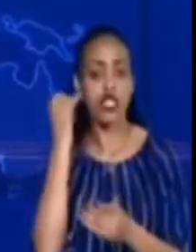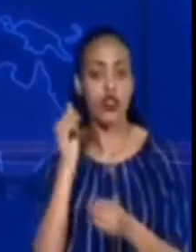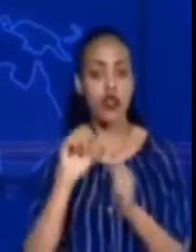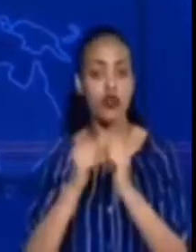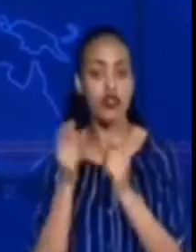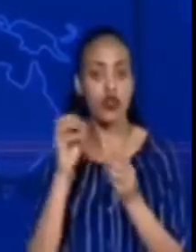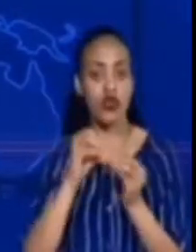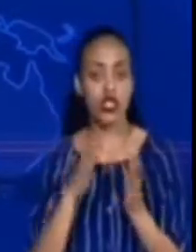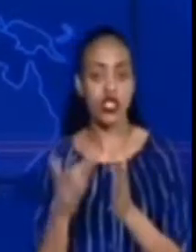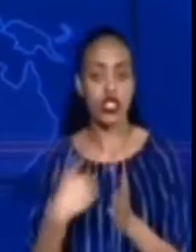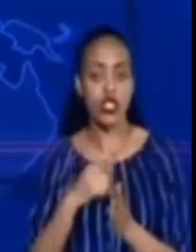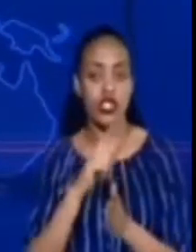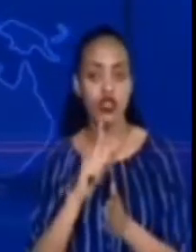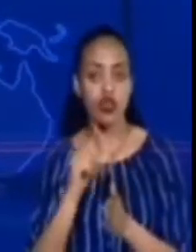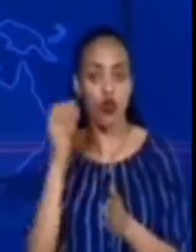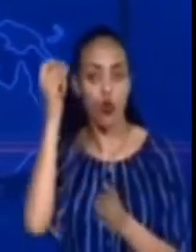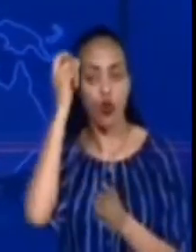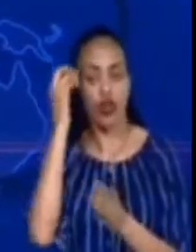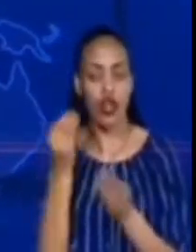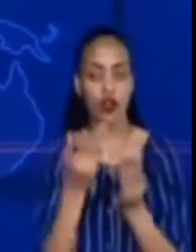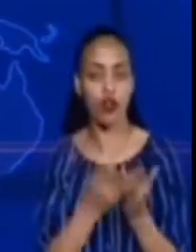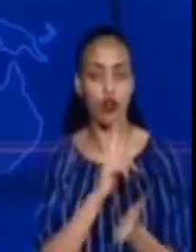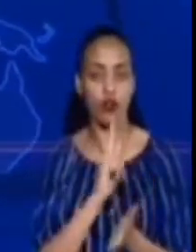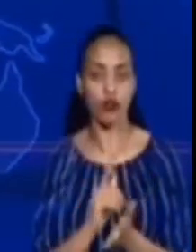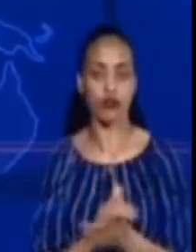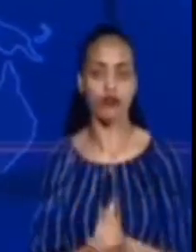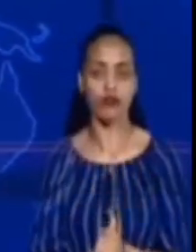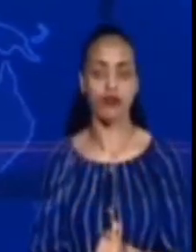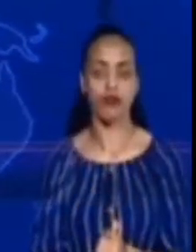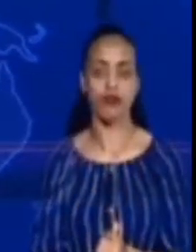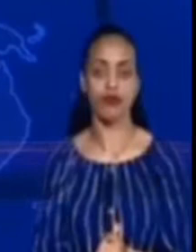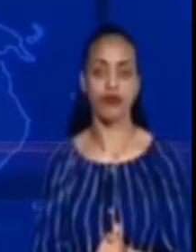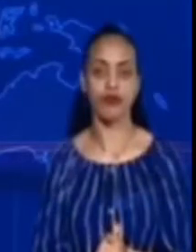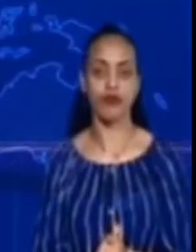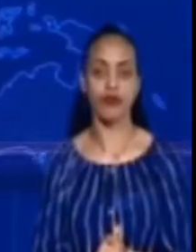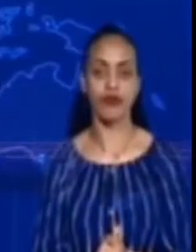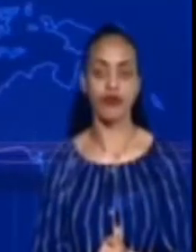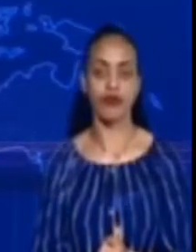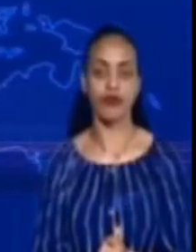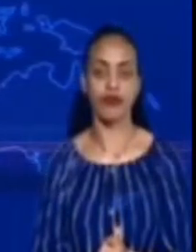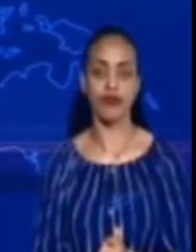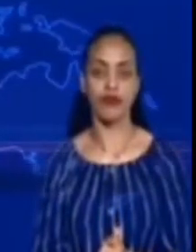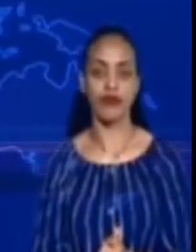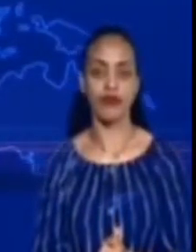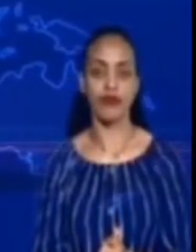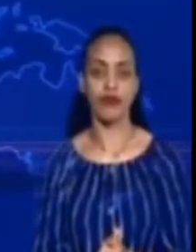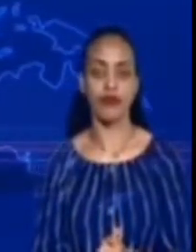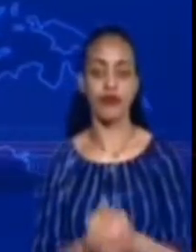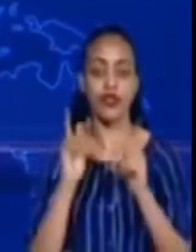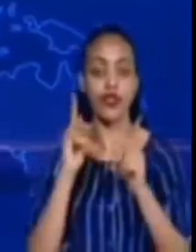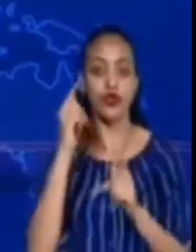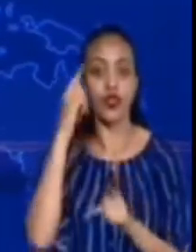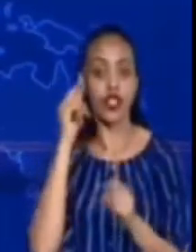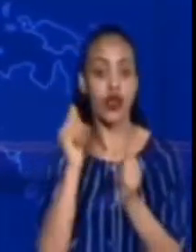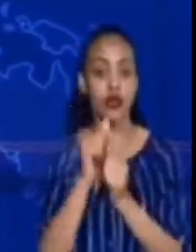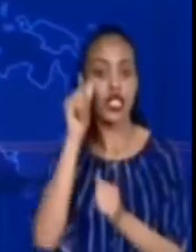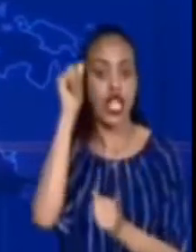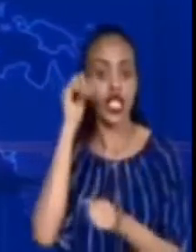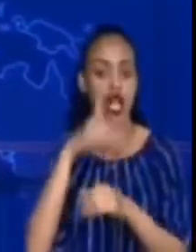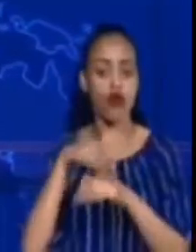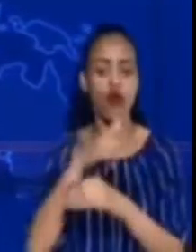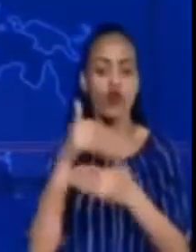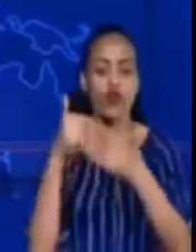ተው ሪኩምዬ ሪኩም ሰንደልገላ የኔ ሌባ የኔ የቲያንስ አጭበርባሪ